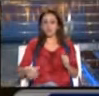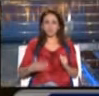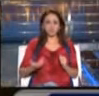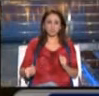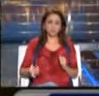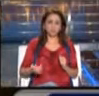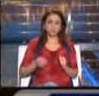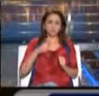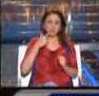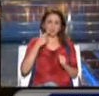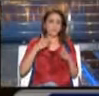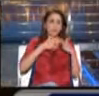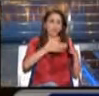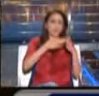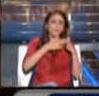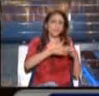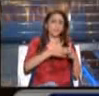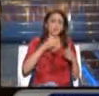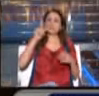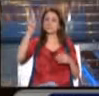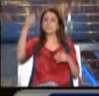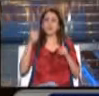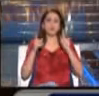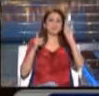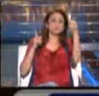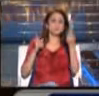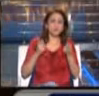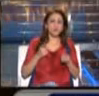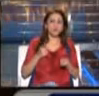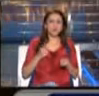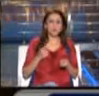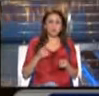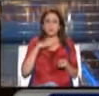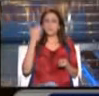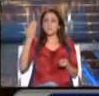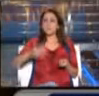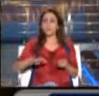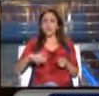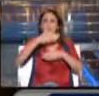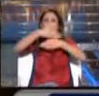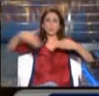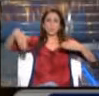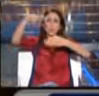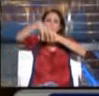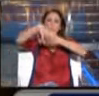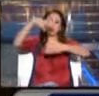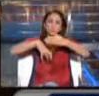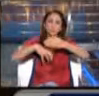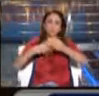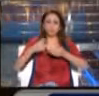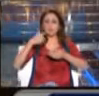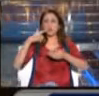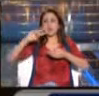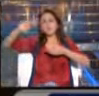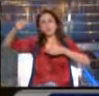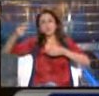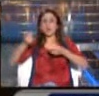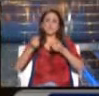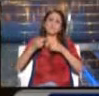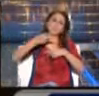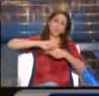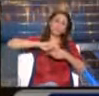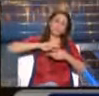معنى العباره او مش معنى مش عارف اللي ماتوا على الحدود او مش معنى دي واقعه، دي حاجه مختلفه عن واقعه.